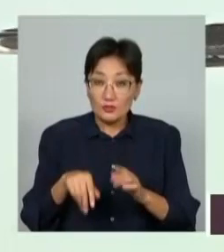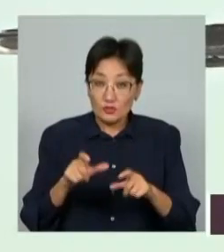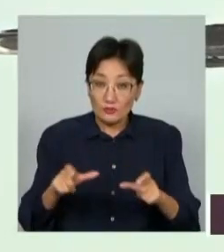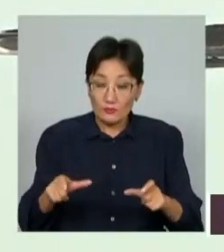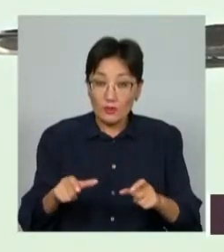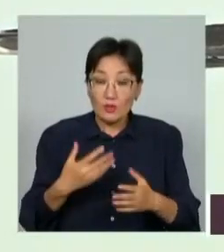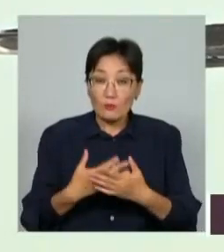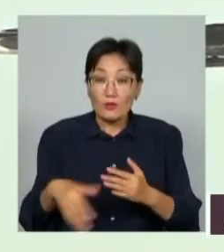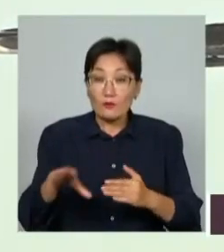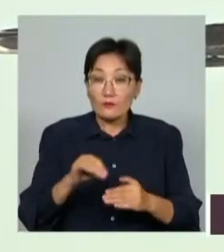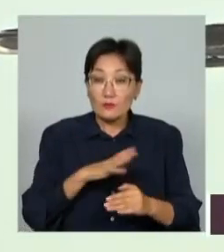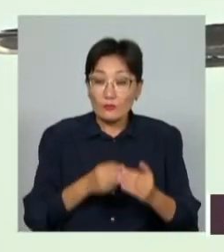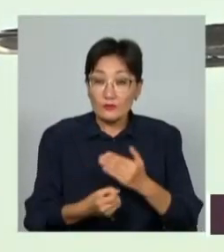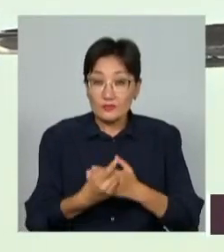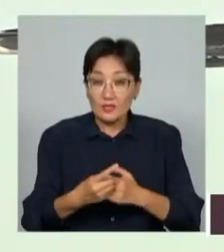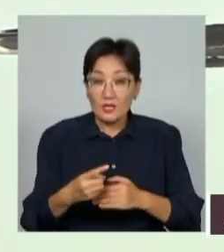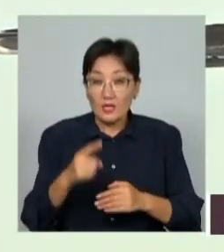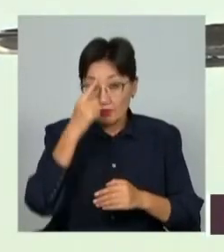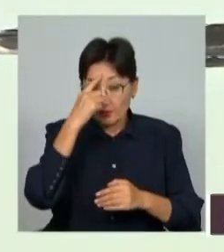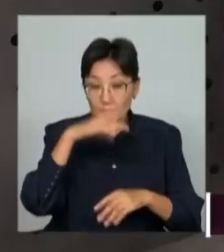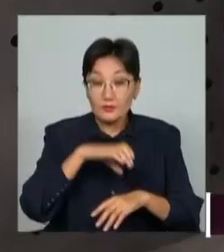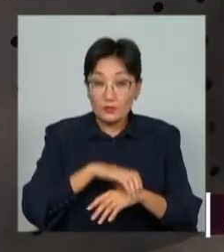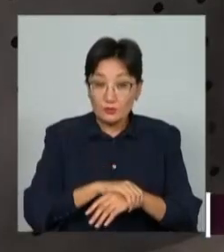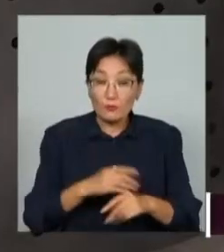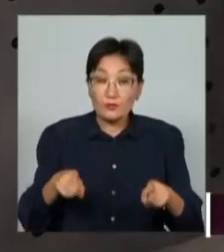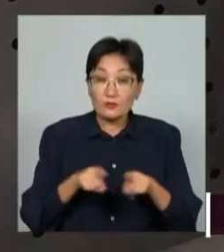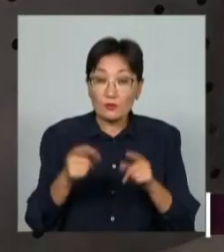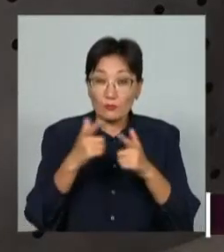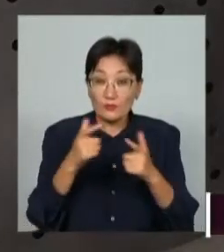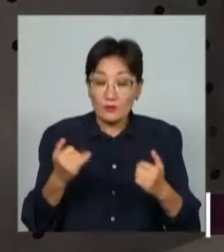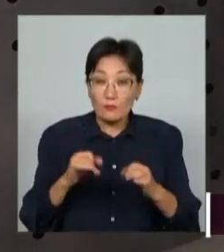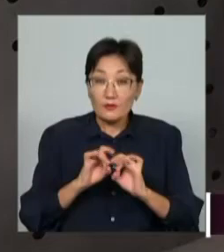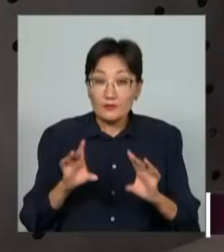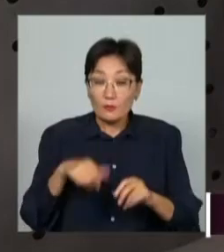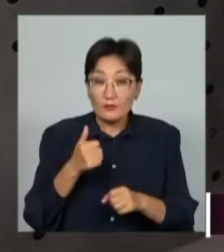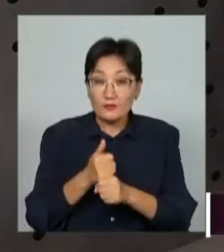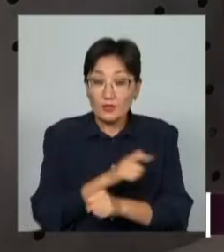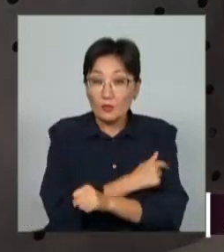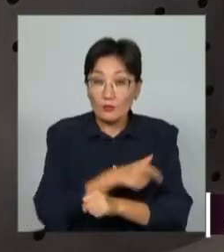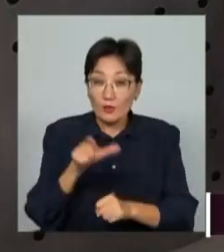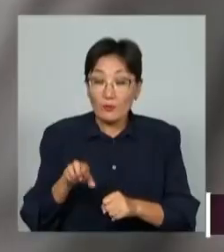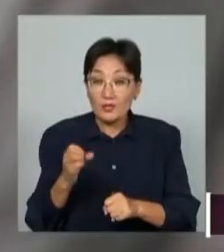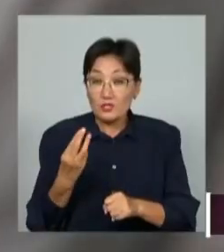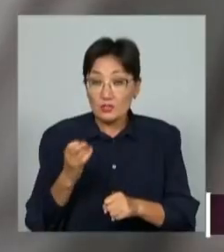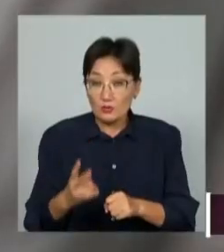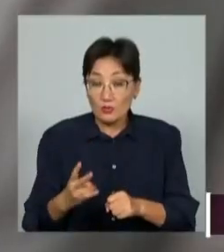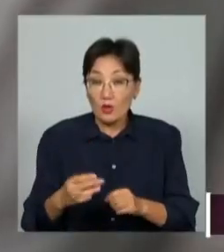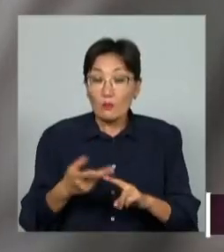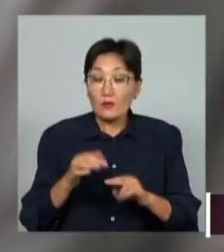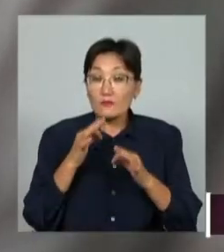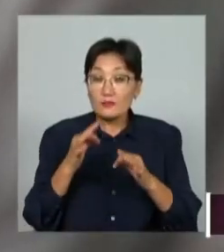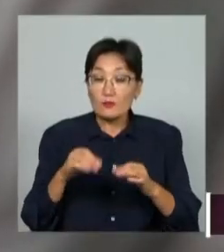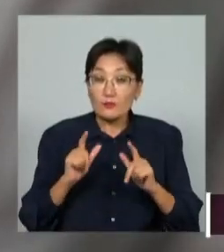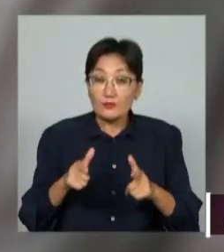человек. Почти у всех был выявлен индийский дельта-штамм. Такими данными сегодня поделился главный санврач города Жандарбек Бекшин. По его